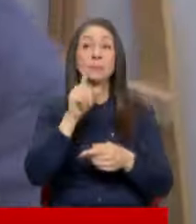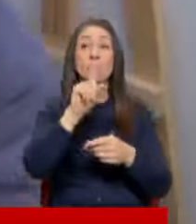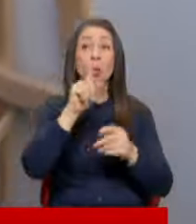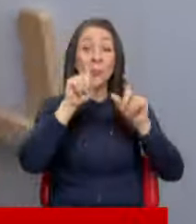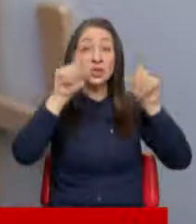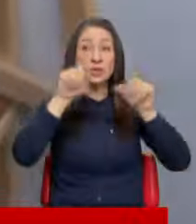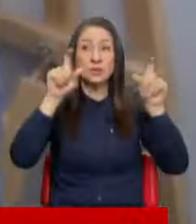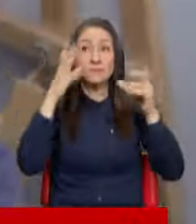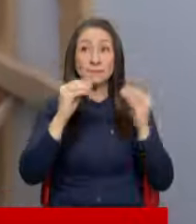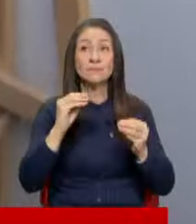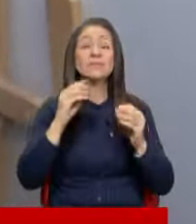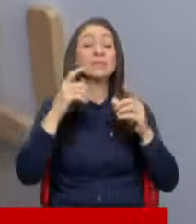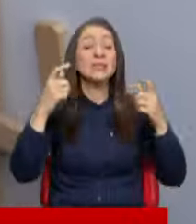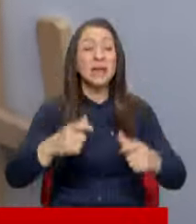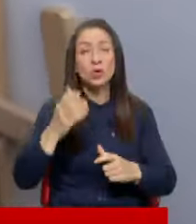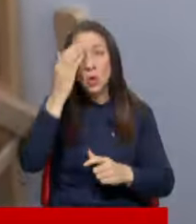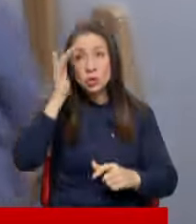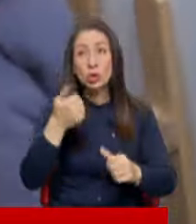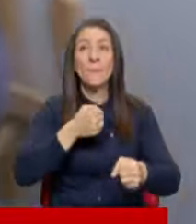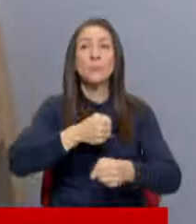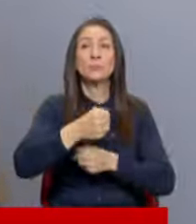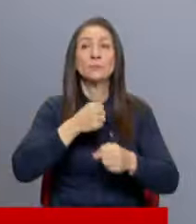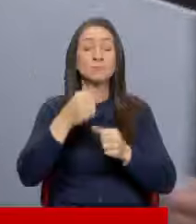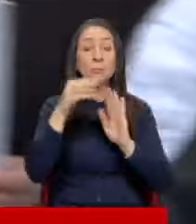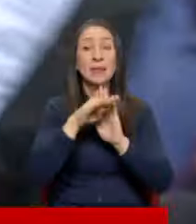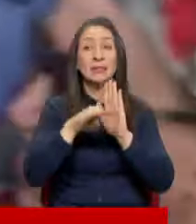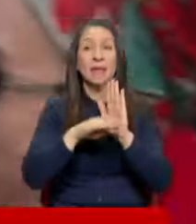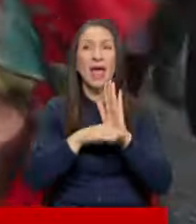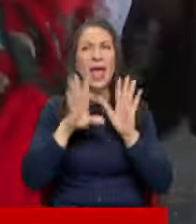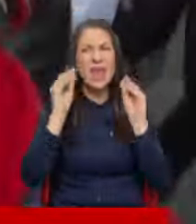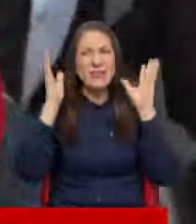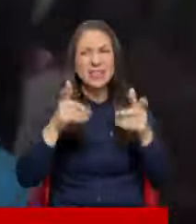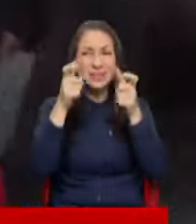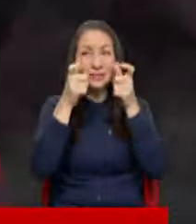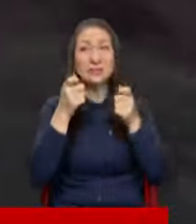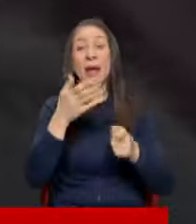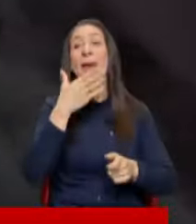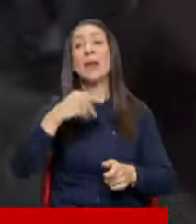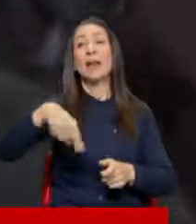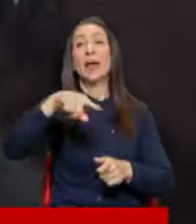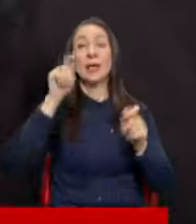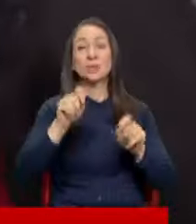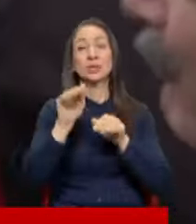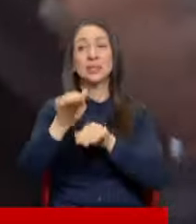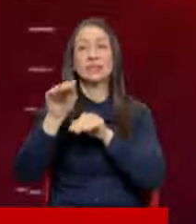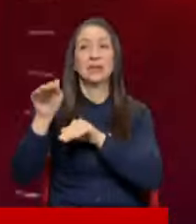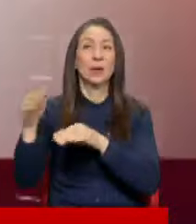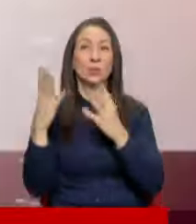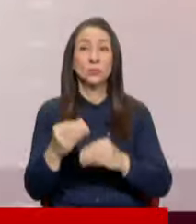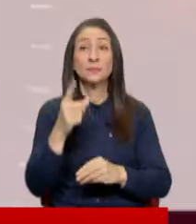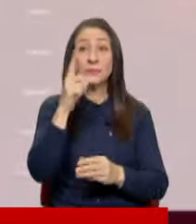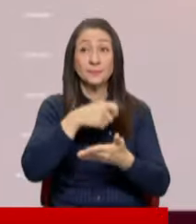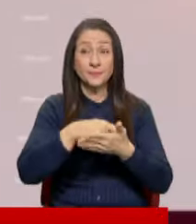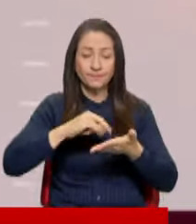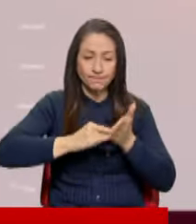başlık altında topladığı Kent yoksulluğu la mücadele maddelerinden en dikkat çeken emeklilere yapılacak destekler oldu tek